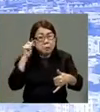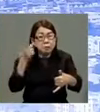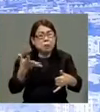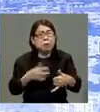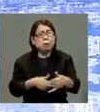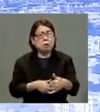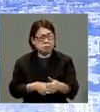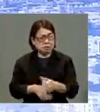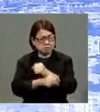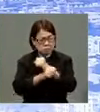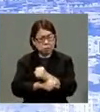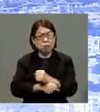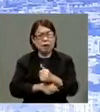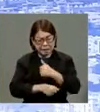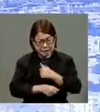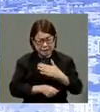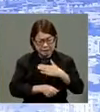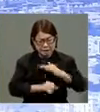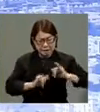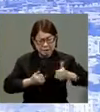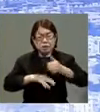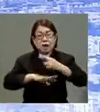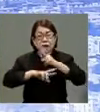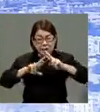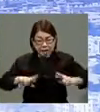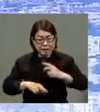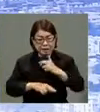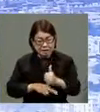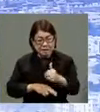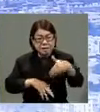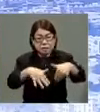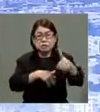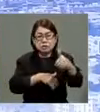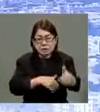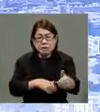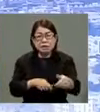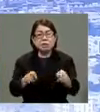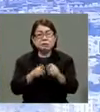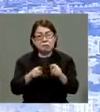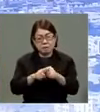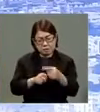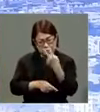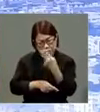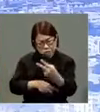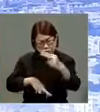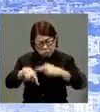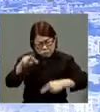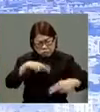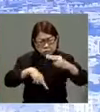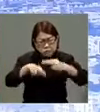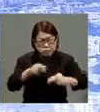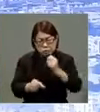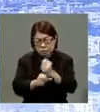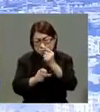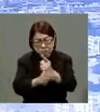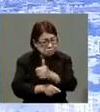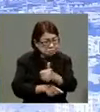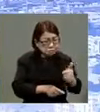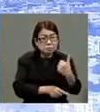ส่วนที่จะเข้าไปตรวจสอบนะครับในเรื่องของมาตรการต่างๆอย่างที่เราเคยว่ากันนะครับเพราะฉะนั้นดีทั้ง3ส่วน